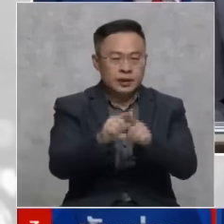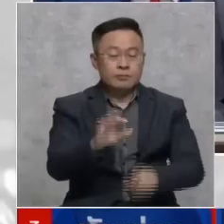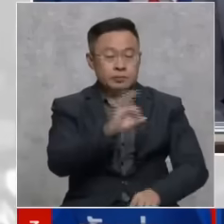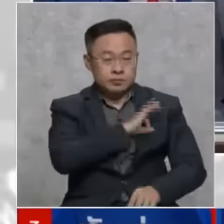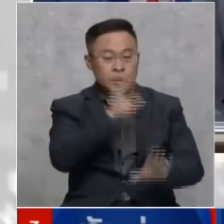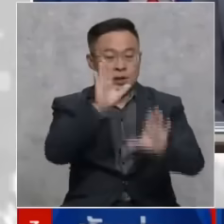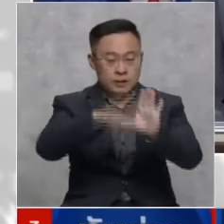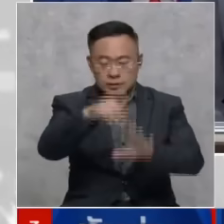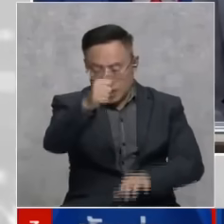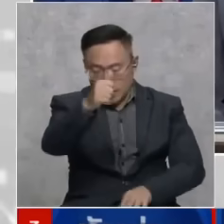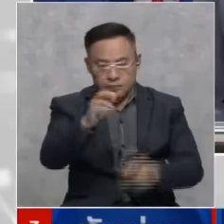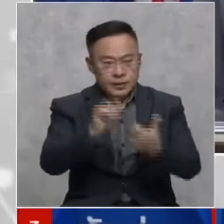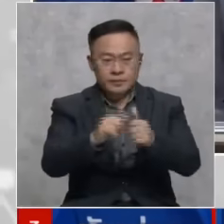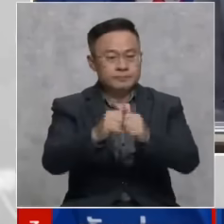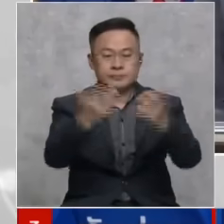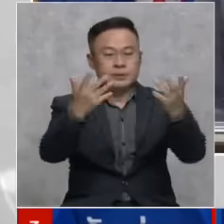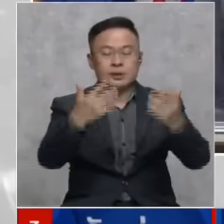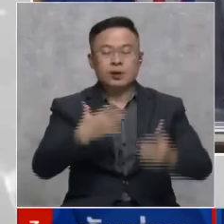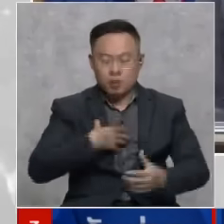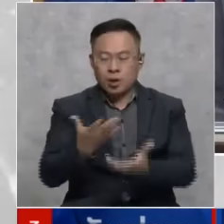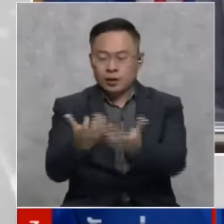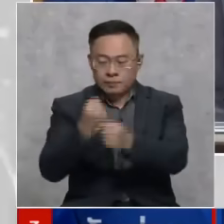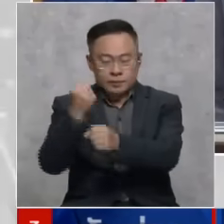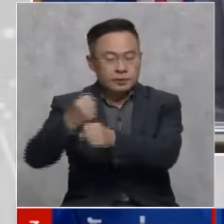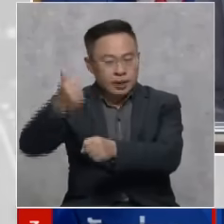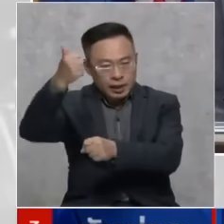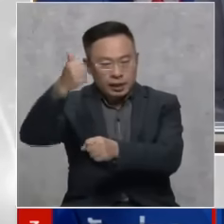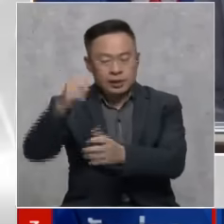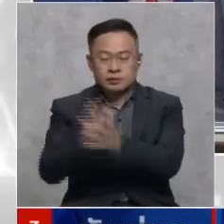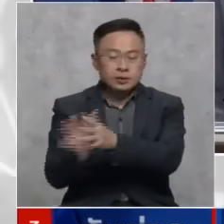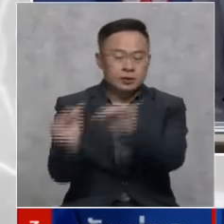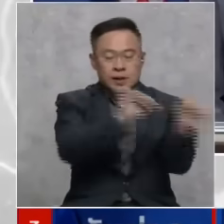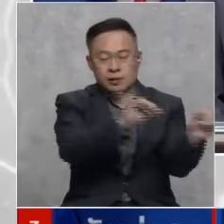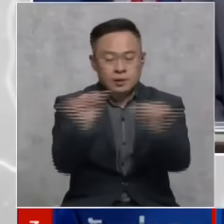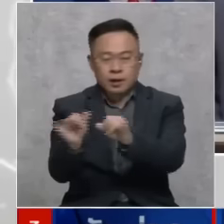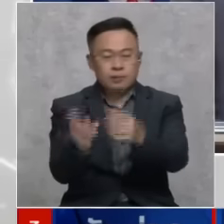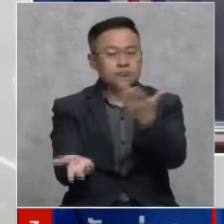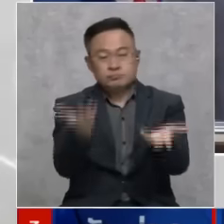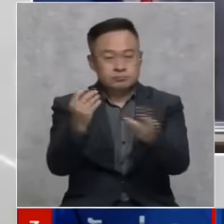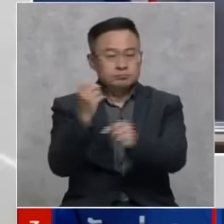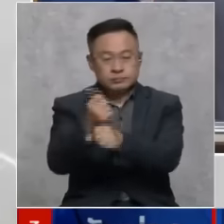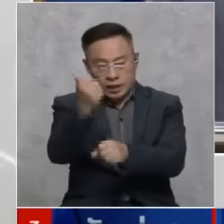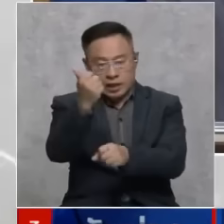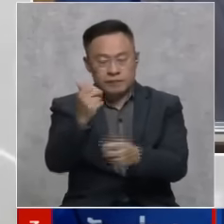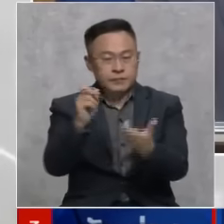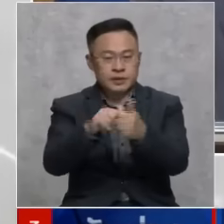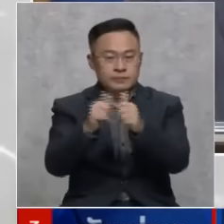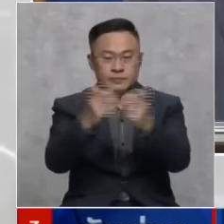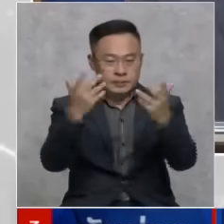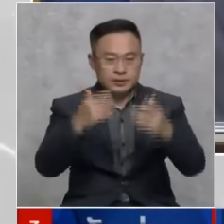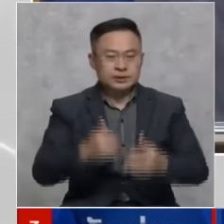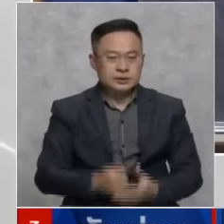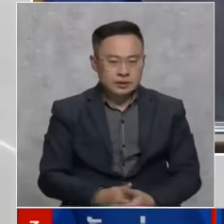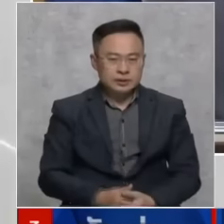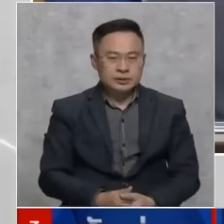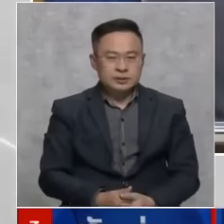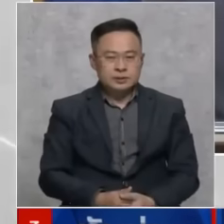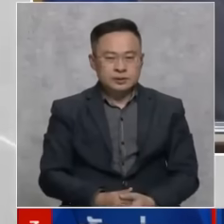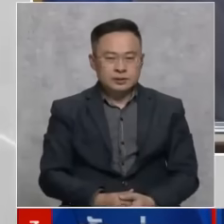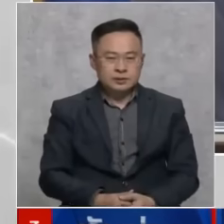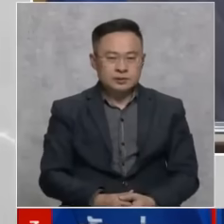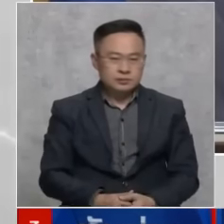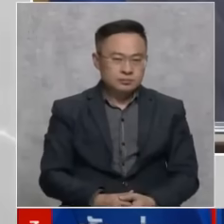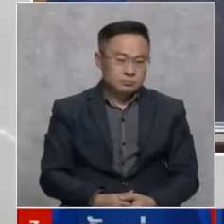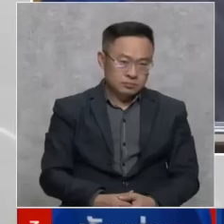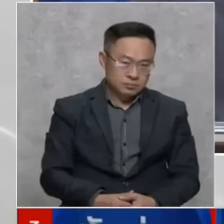ต่ไม่มีการคุยกันลงลึกในรายละเอียดค่ะเรื่องของการย้ายมาอยู่พรรคเป็นธรรมเนี่ยนะคะเห็นบอกไม่มีการแบบลงลึกดีเทลอะไ